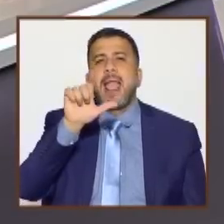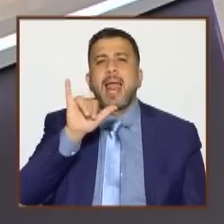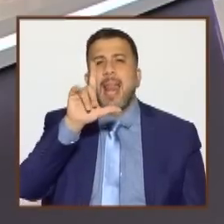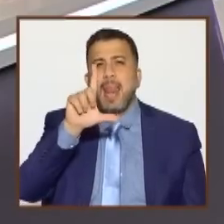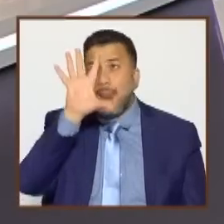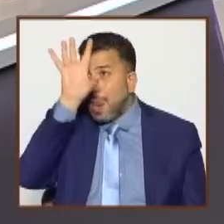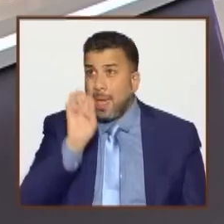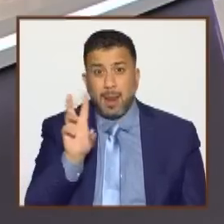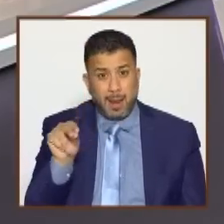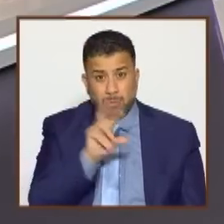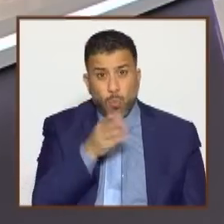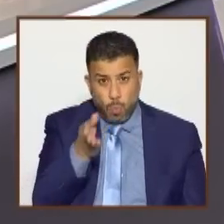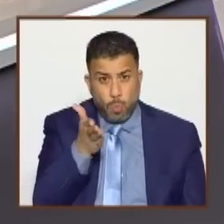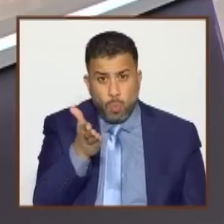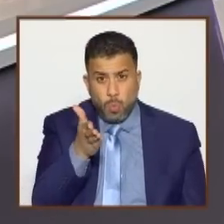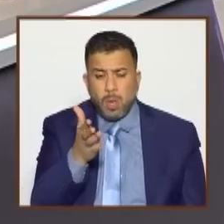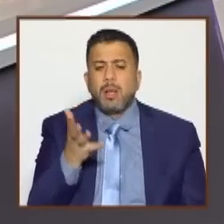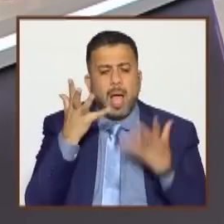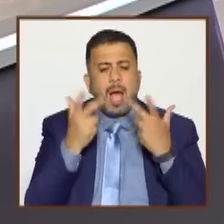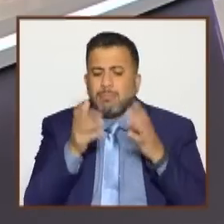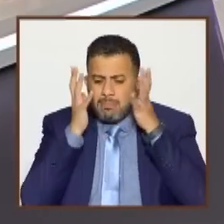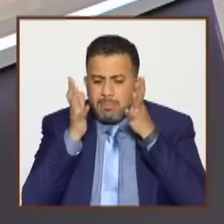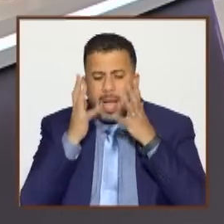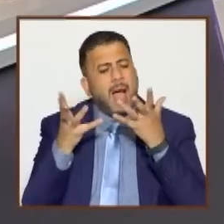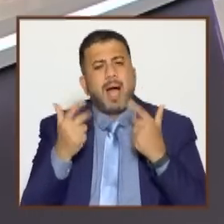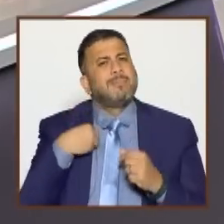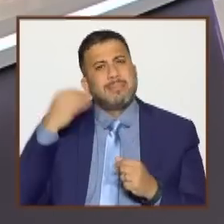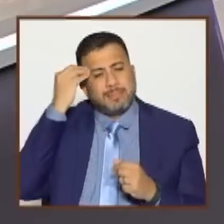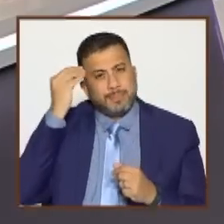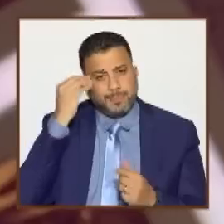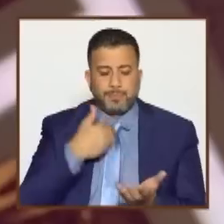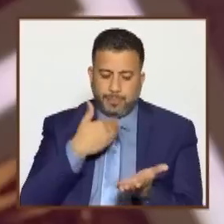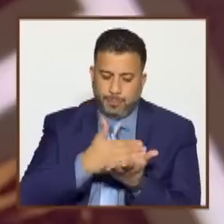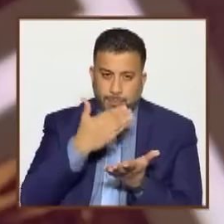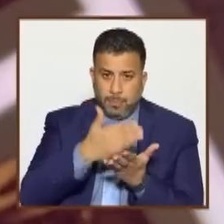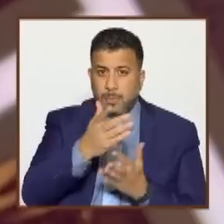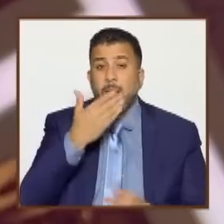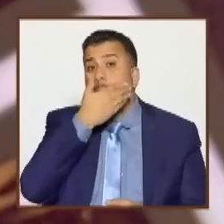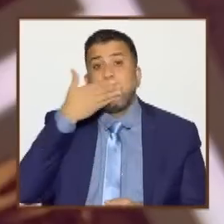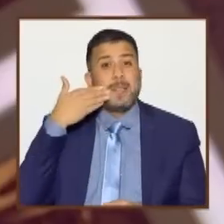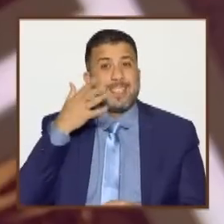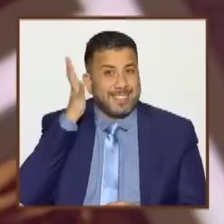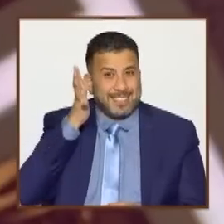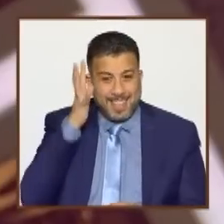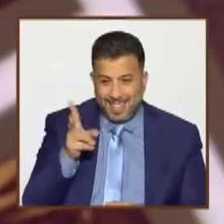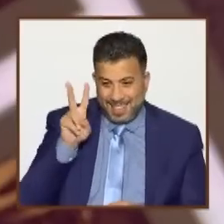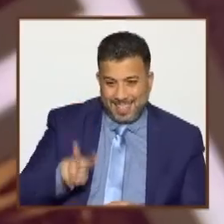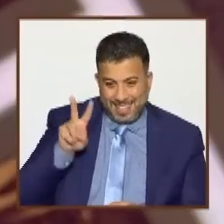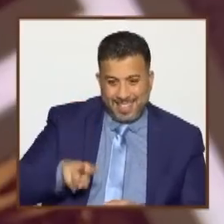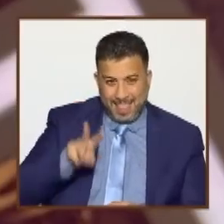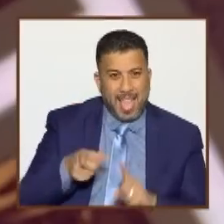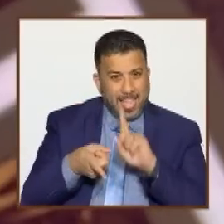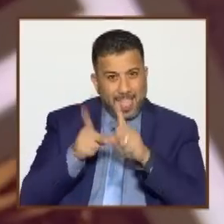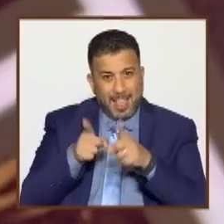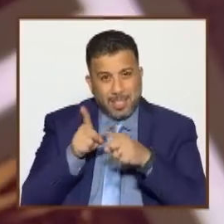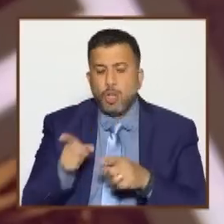عدد الركعات؟ أختي حنان بارك الله فيك، أولا بالنسبة لصلاة التراويح سنة مؤكدة شرعها النبي عليه